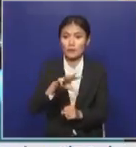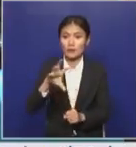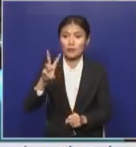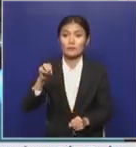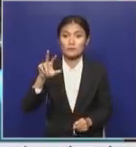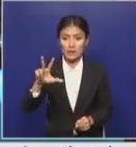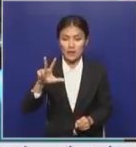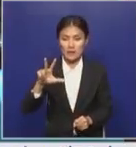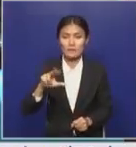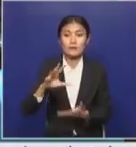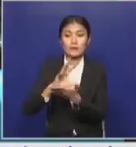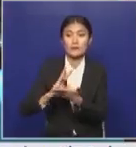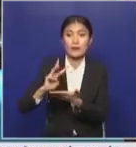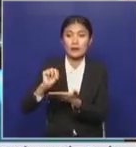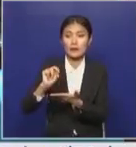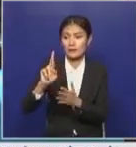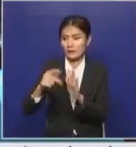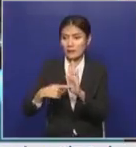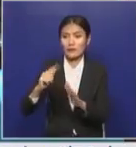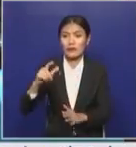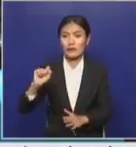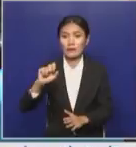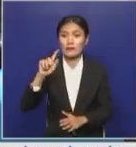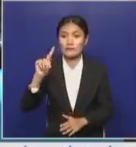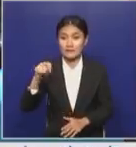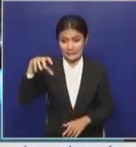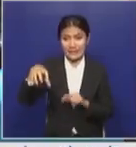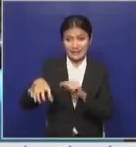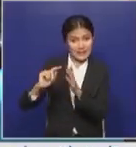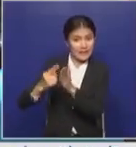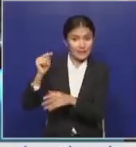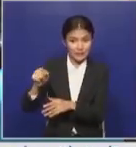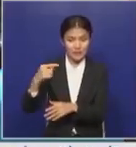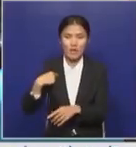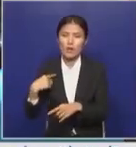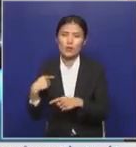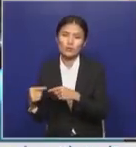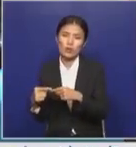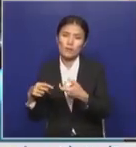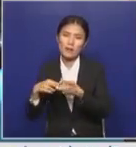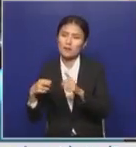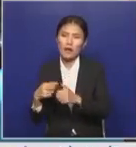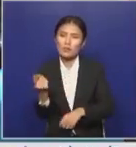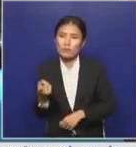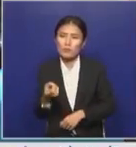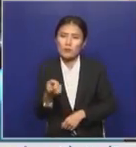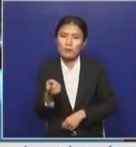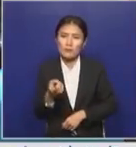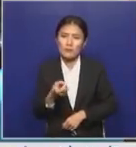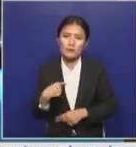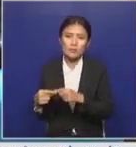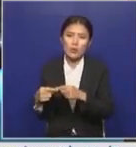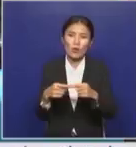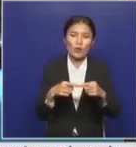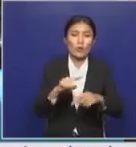ๆเราก็ต่อเนื่องมาเรื่อยๆโดยเฉพาะในวันที่ 14ตุลาคม2560 3ผู้